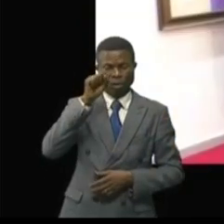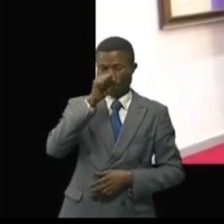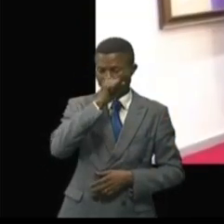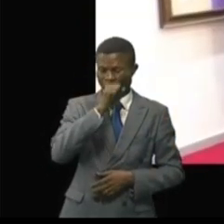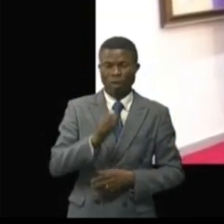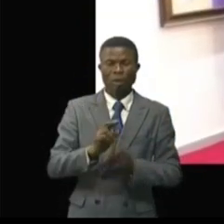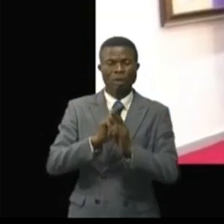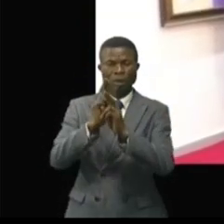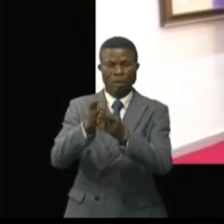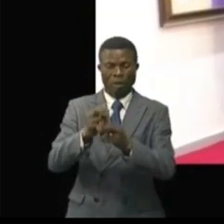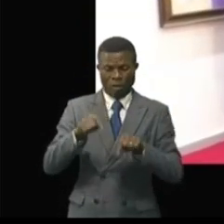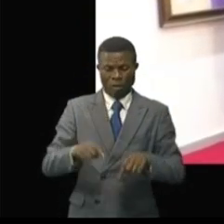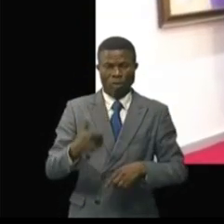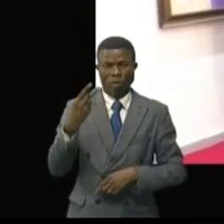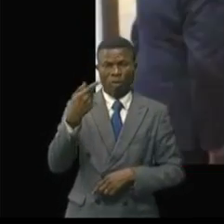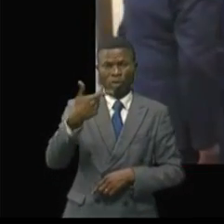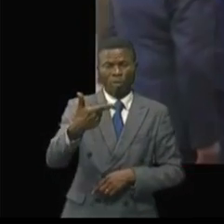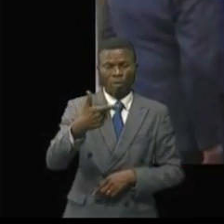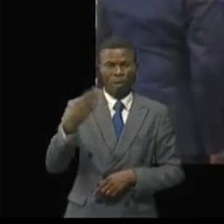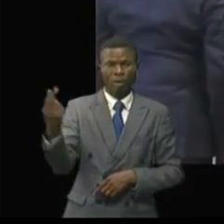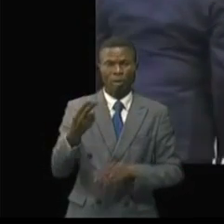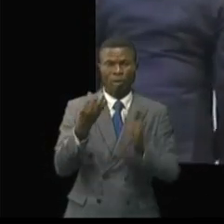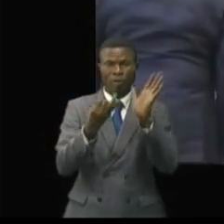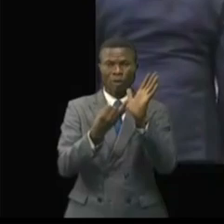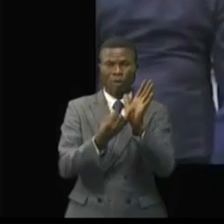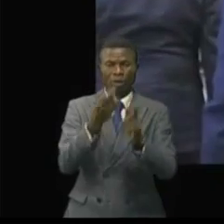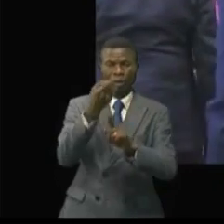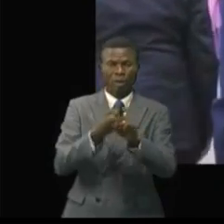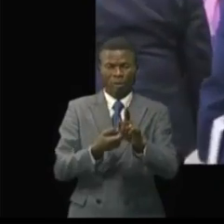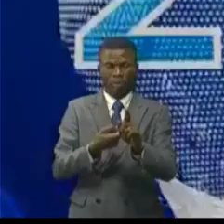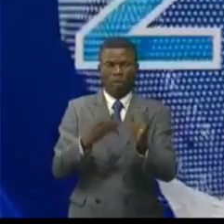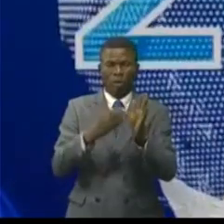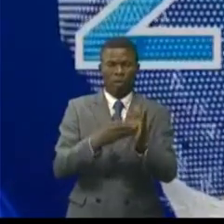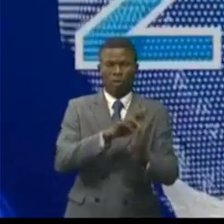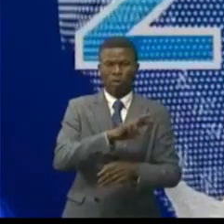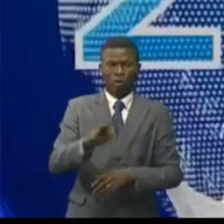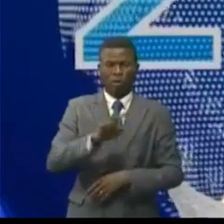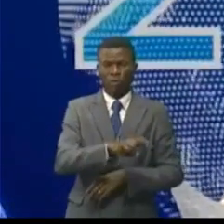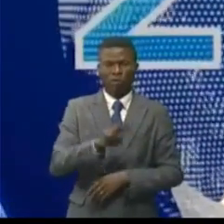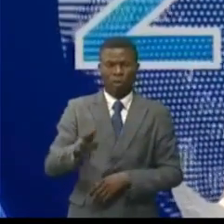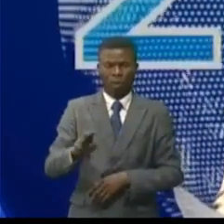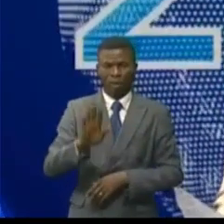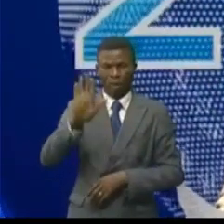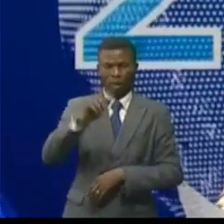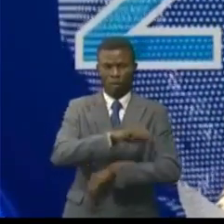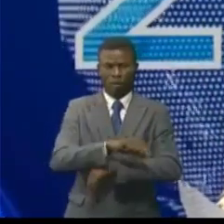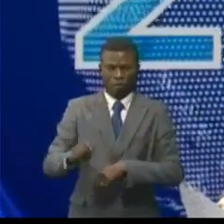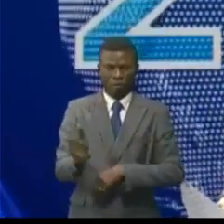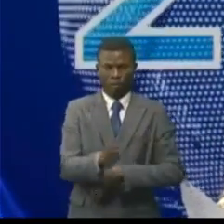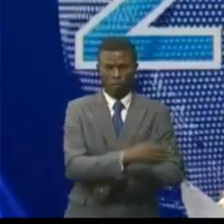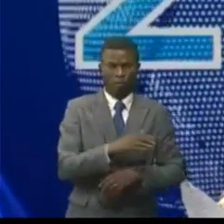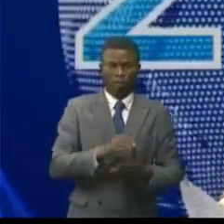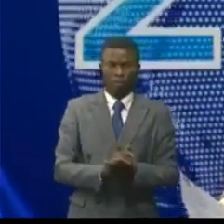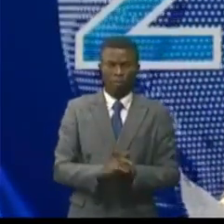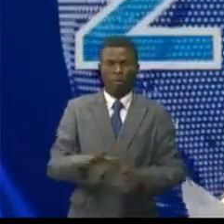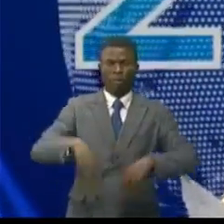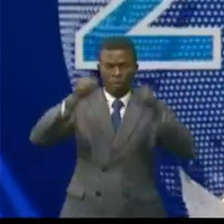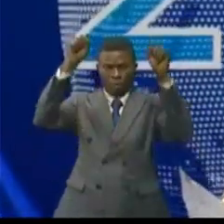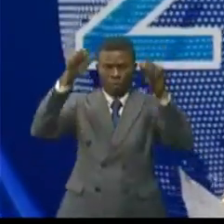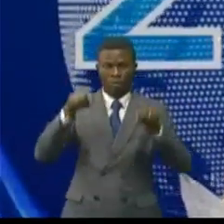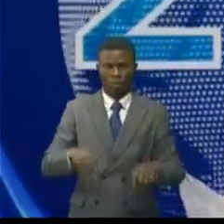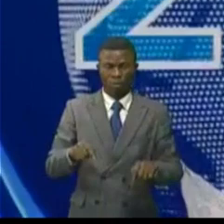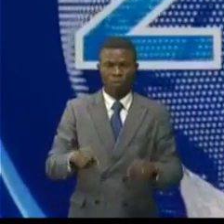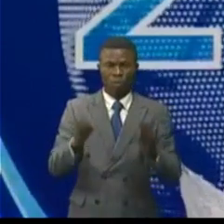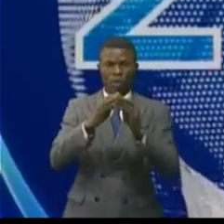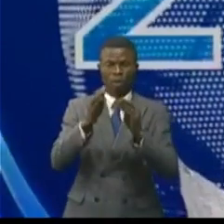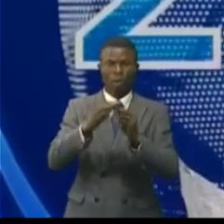Kyenge ce mardi 27 septembre 2022 à la primature. En nouvelles et en bref, adoption aujourd'hui à